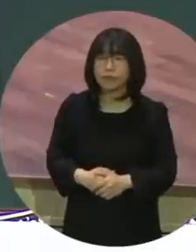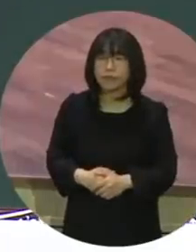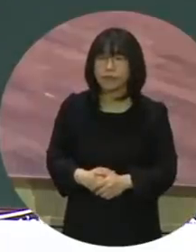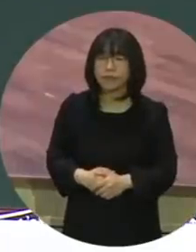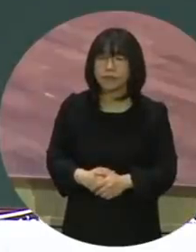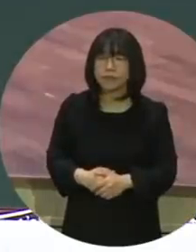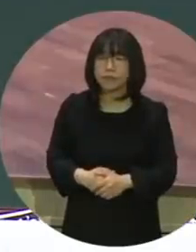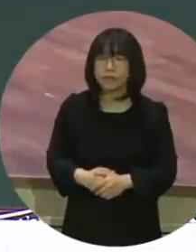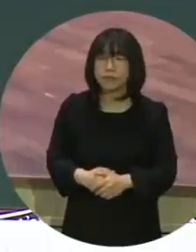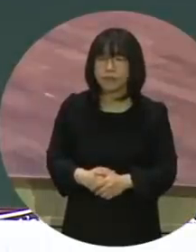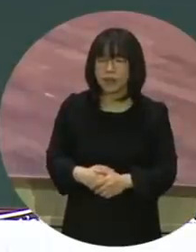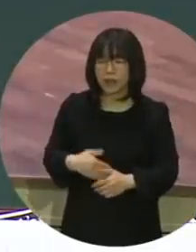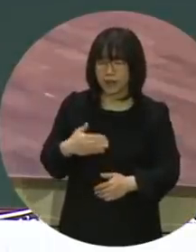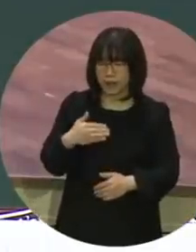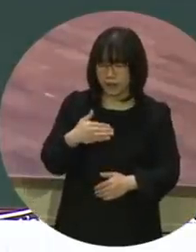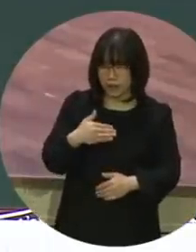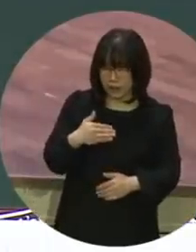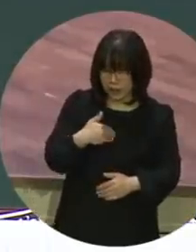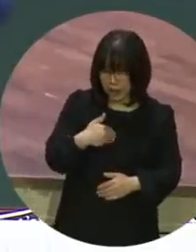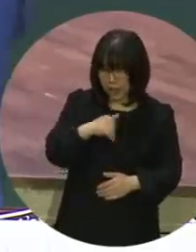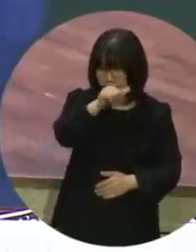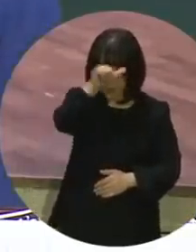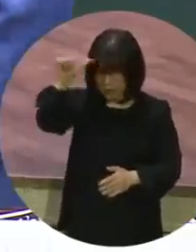내 인생에 올라왔습니다.